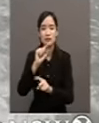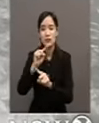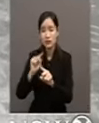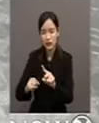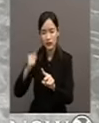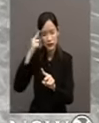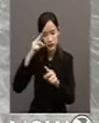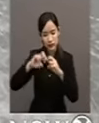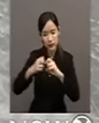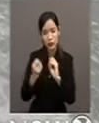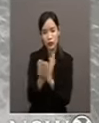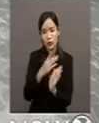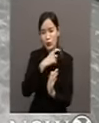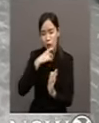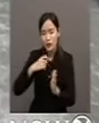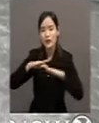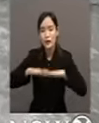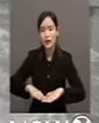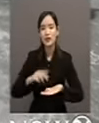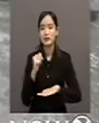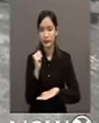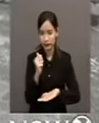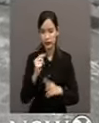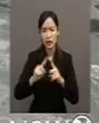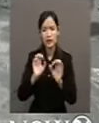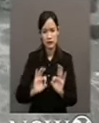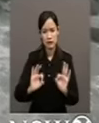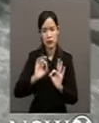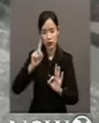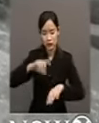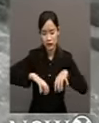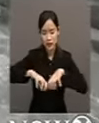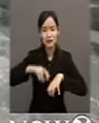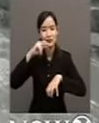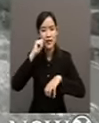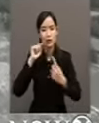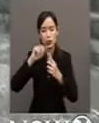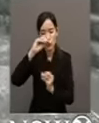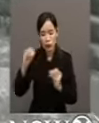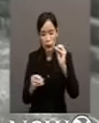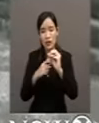งในปีนี้ได้มากแต่ยังจำเป็นต้องมีแนวทางบริหารจัดการน้ำช่วงฤดูแล้งปี